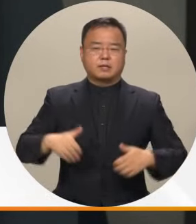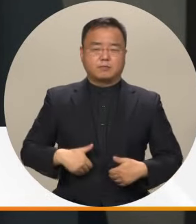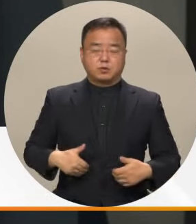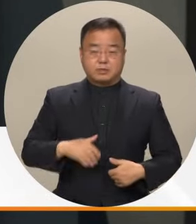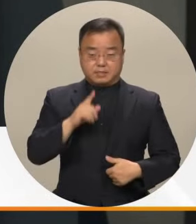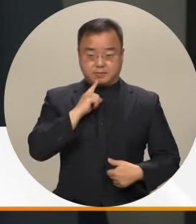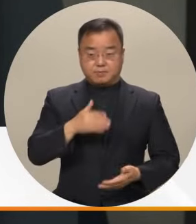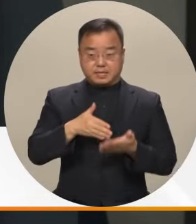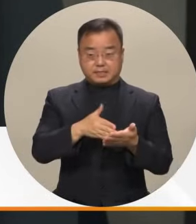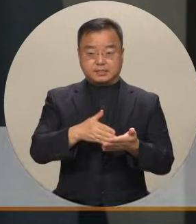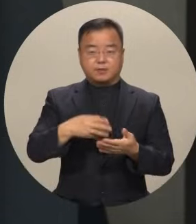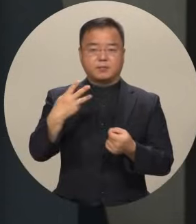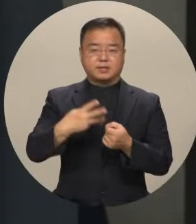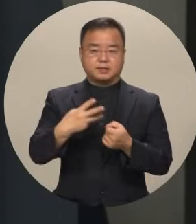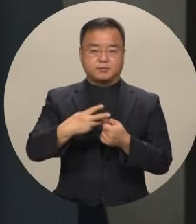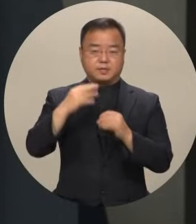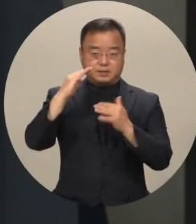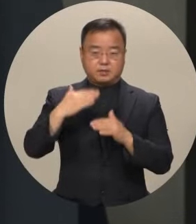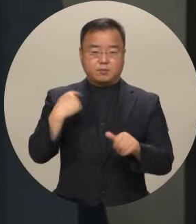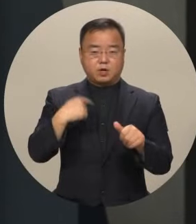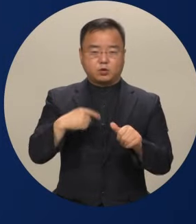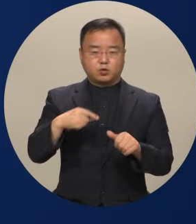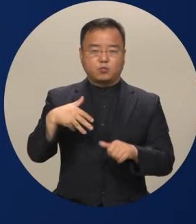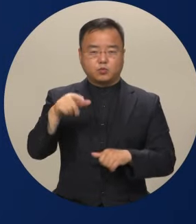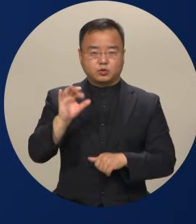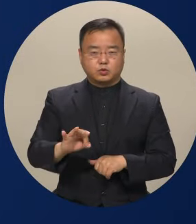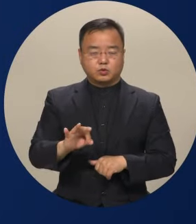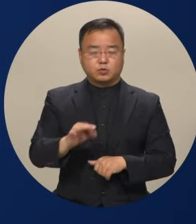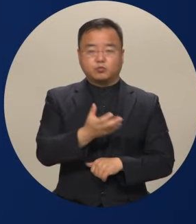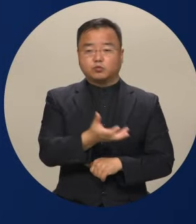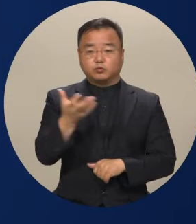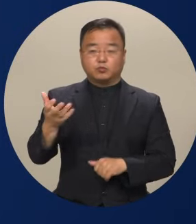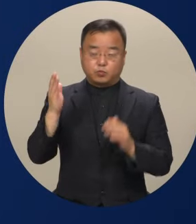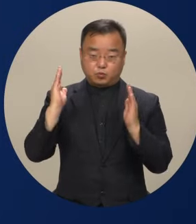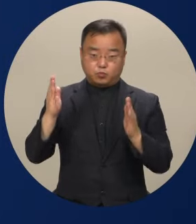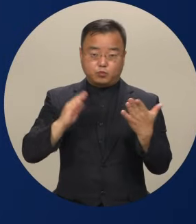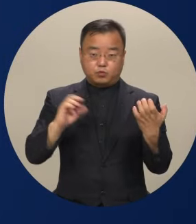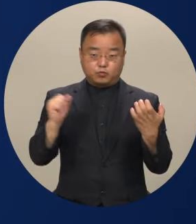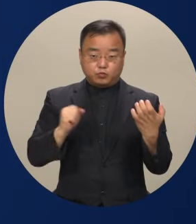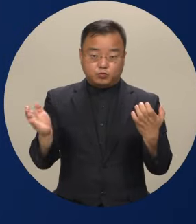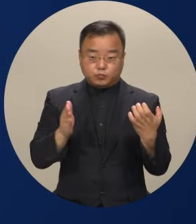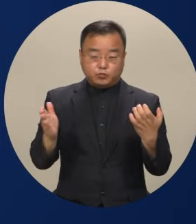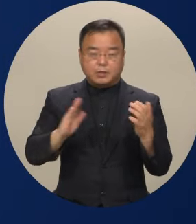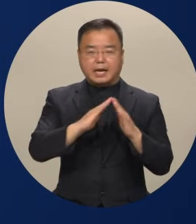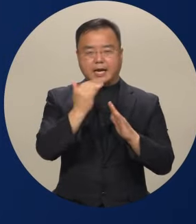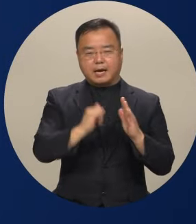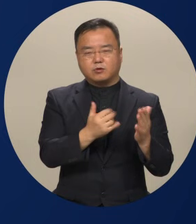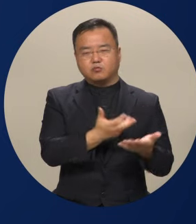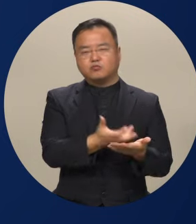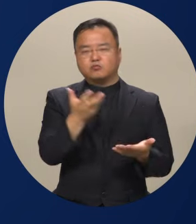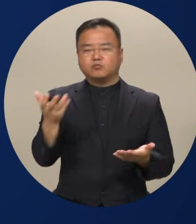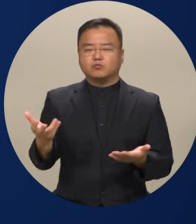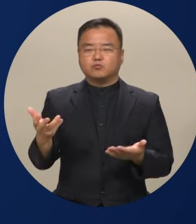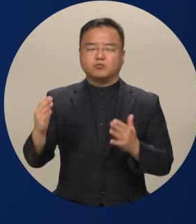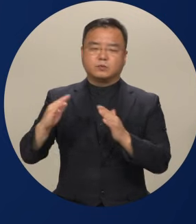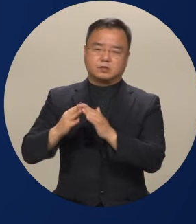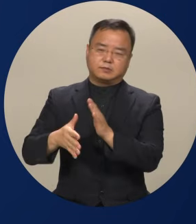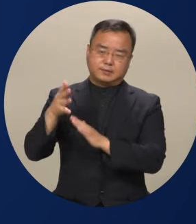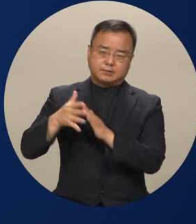가지 제한이 나왔습니다 교육청은 농촌 유학의 90% 가까이가 가족이 함께 이주하는데 거주 시설이